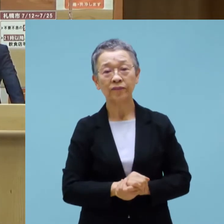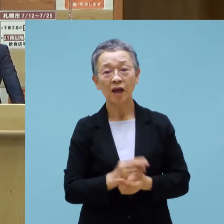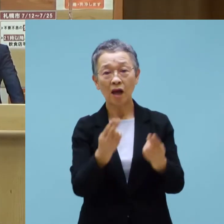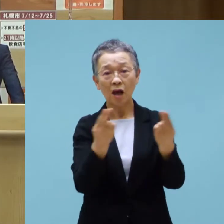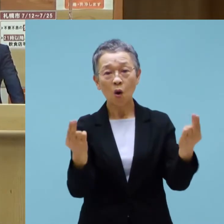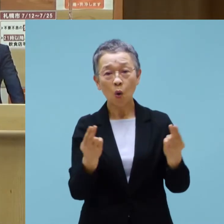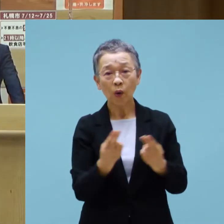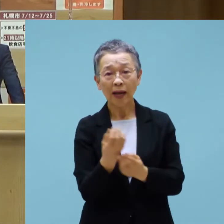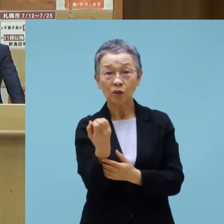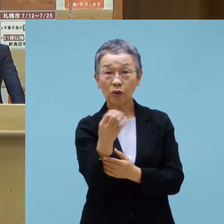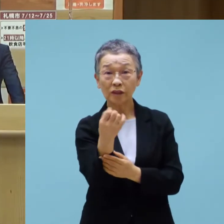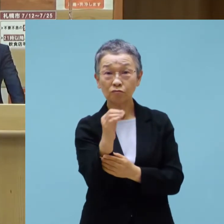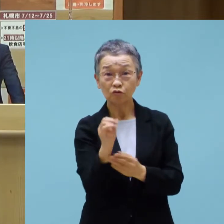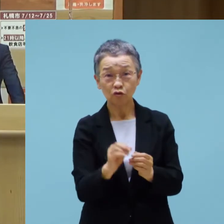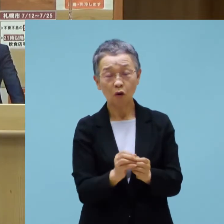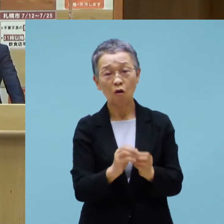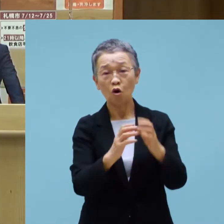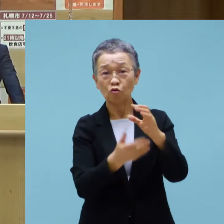本さん。